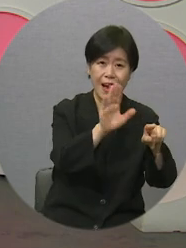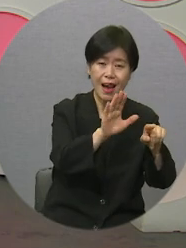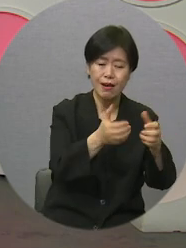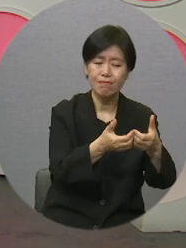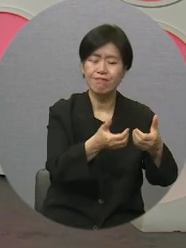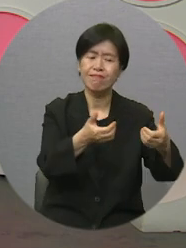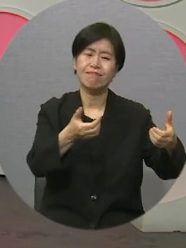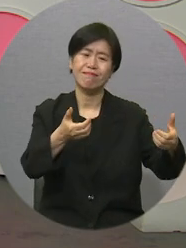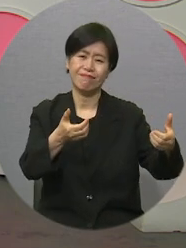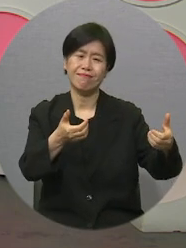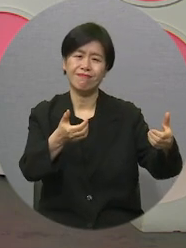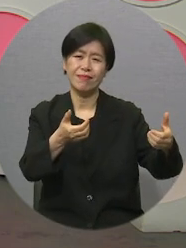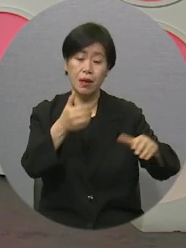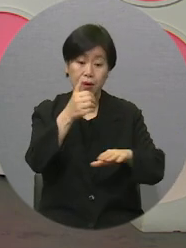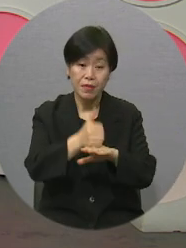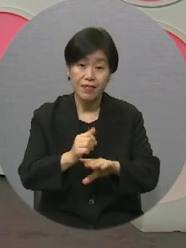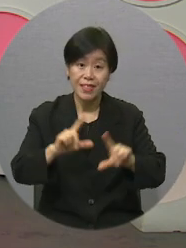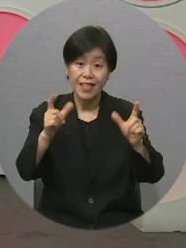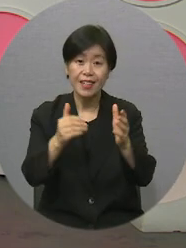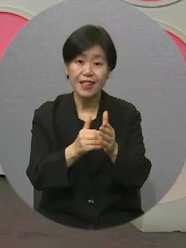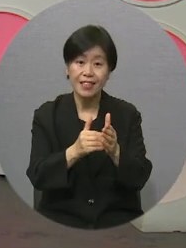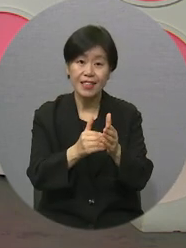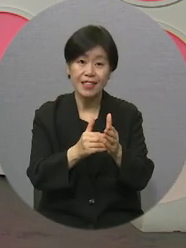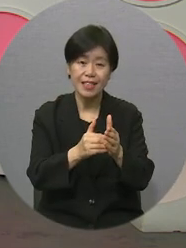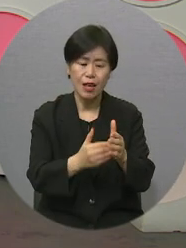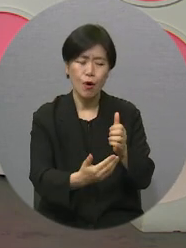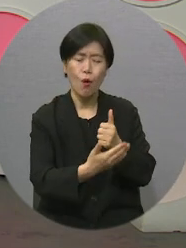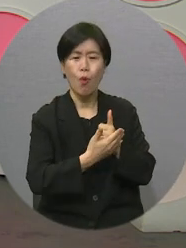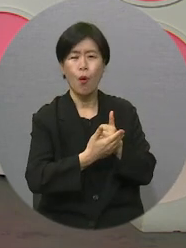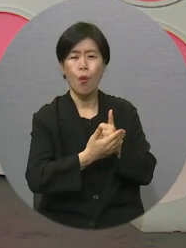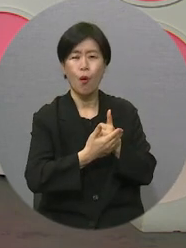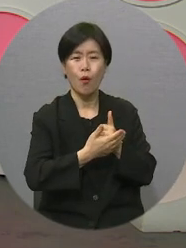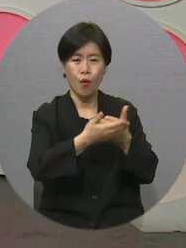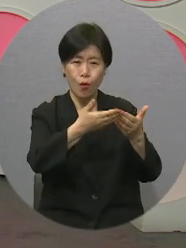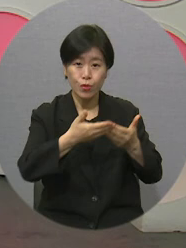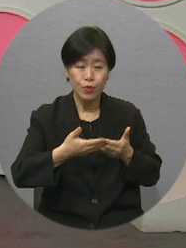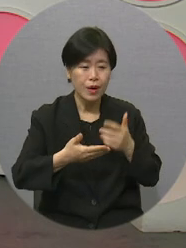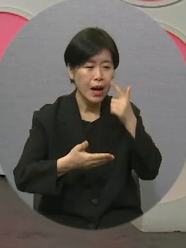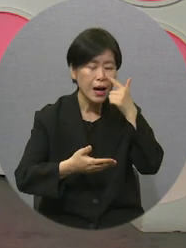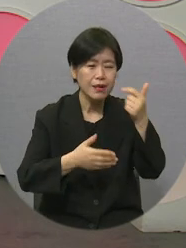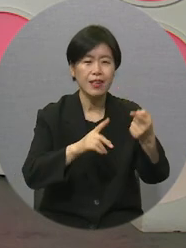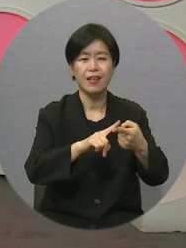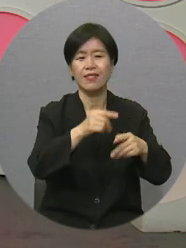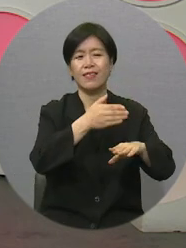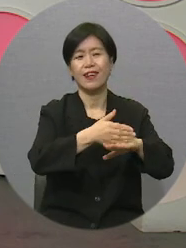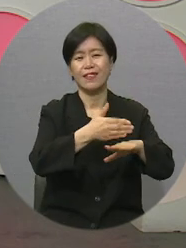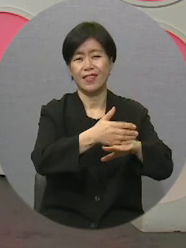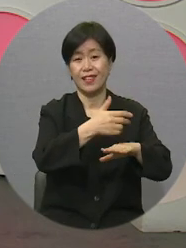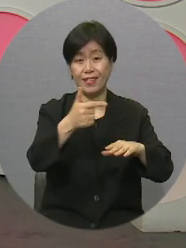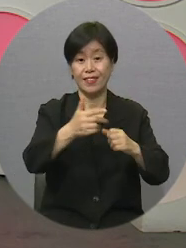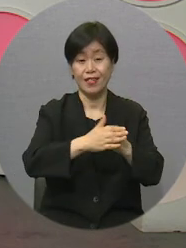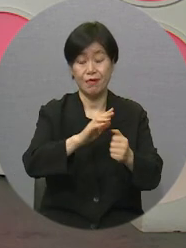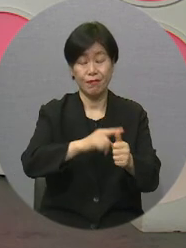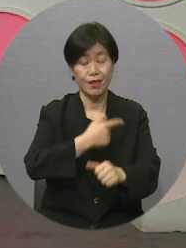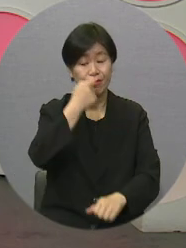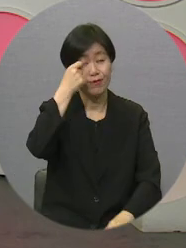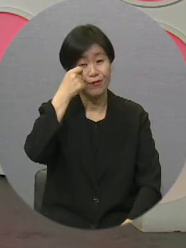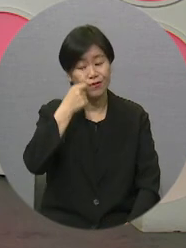아버지에게 수고를 끼친 미안함 혹은 자상한 아버지에 대한 고마움이 담겨 있으리라 생각에